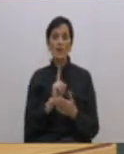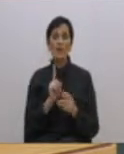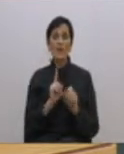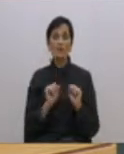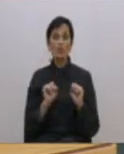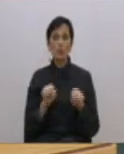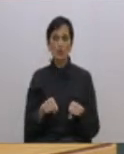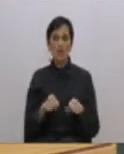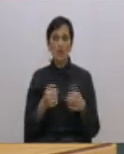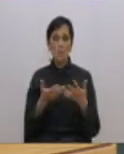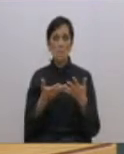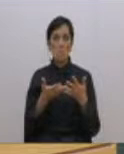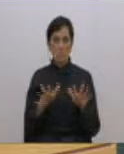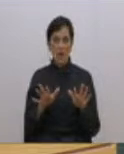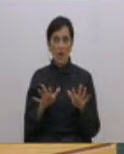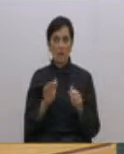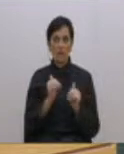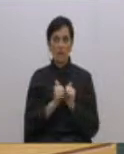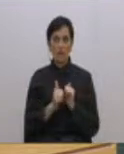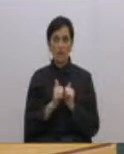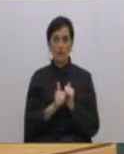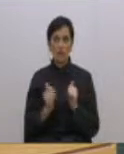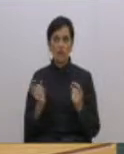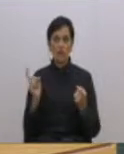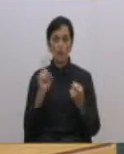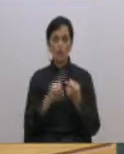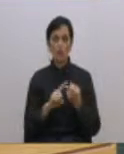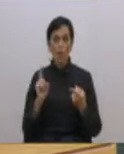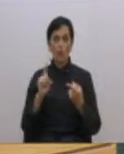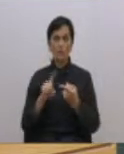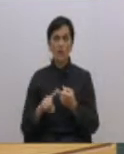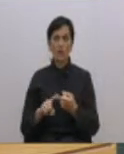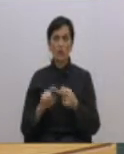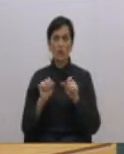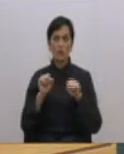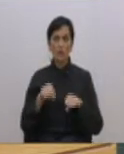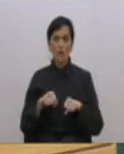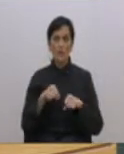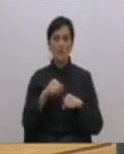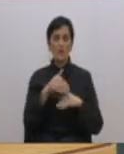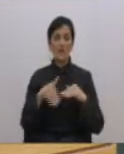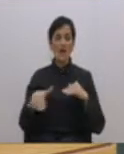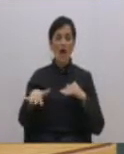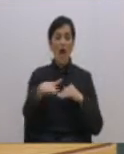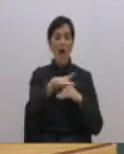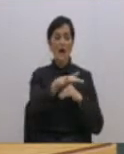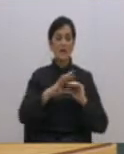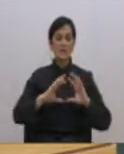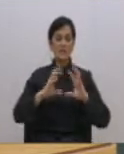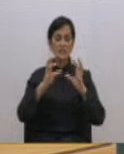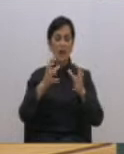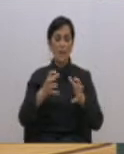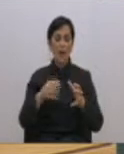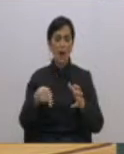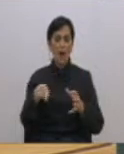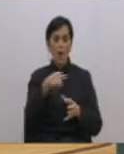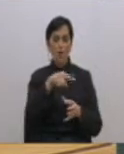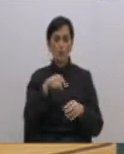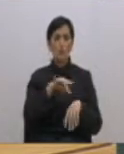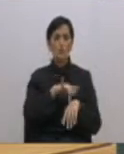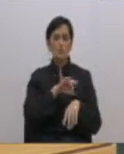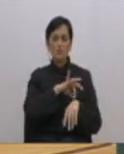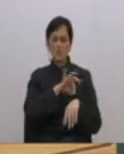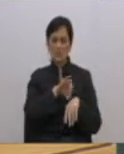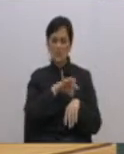შეიძლება მეტი და ხშირი კონტაქტის შესაძლებლობა გარე სამყაროსთან, რაც ყველაზე ტკივნეულ